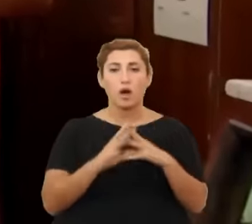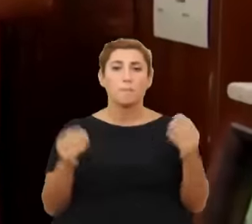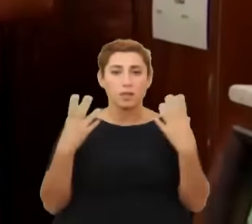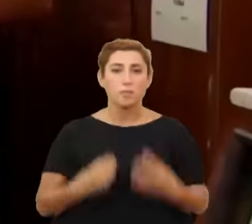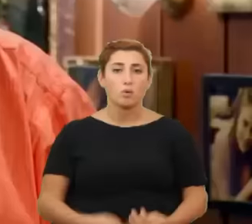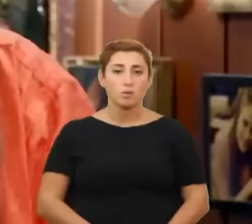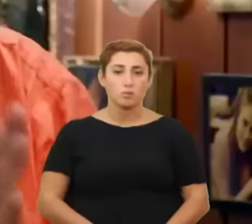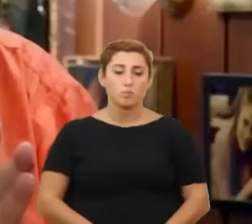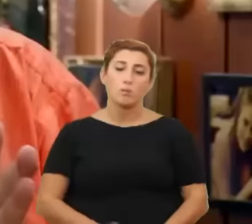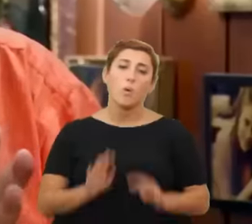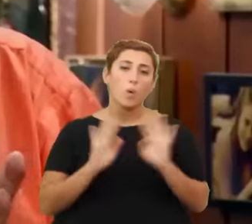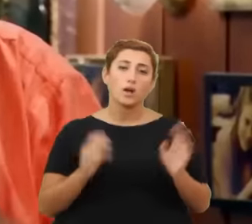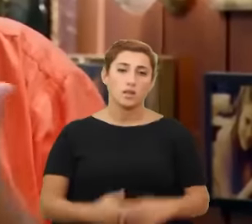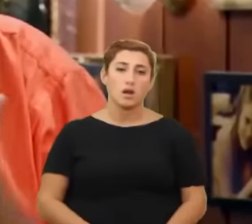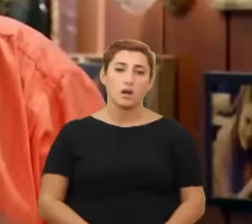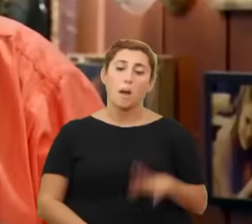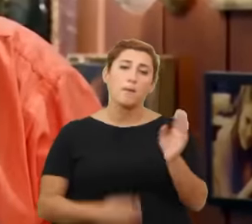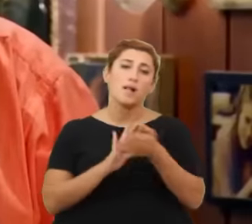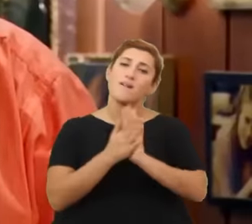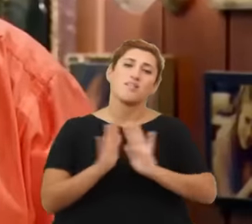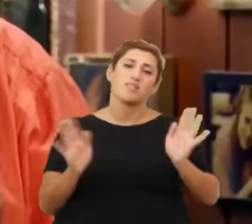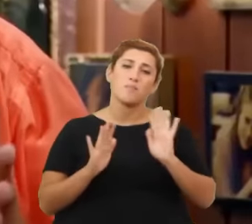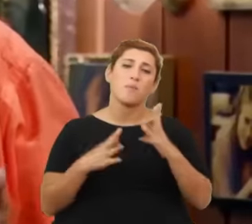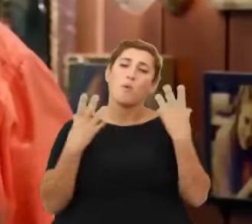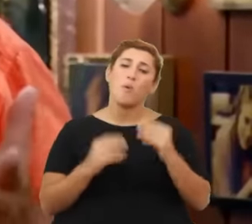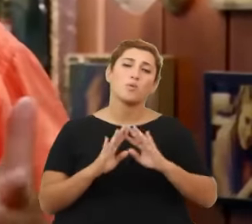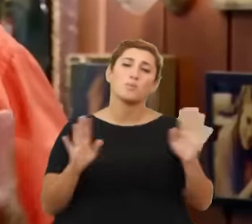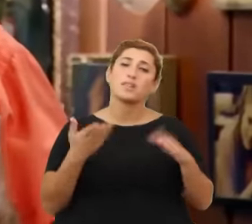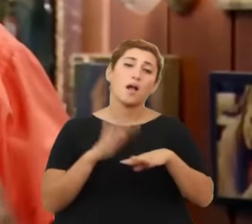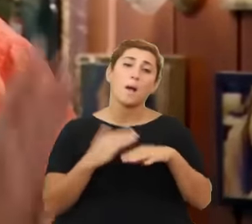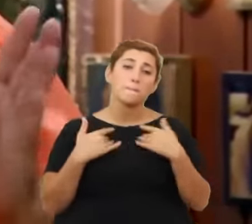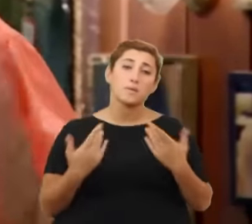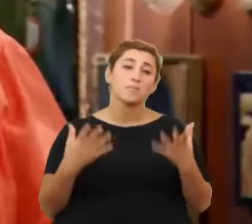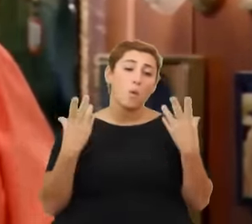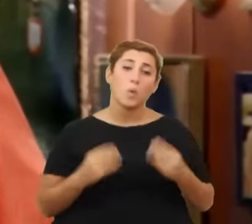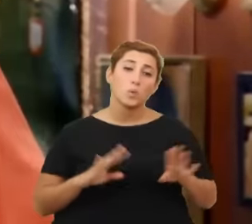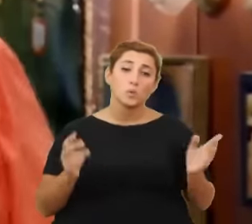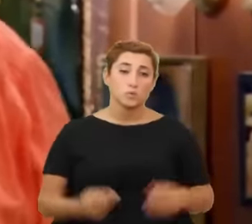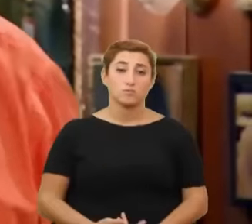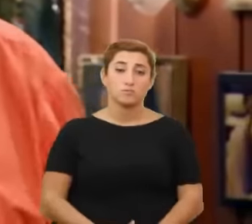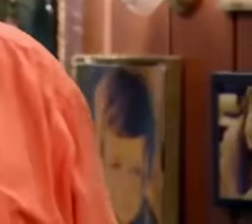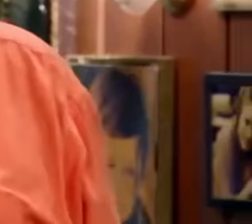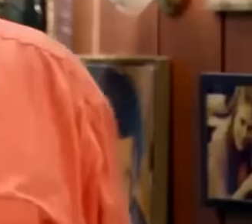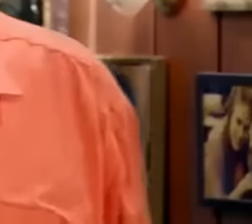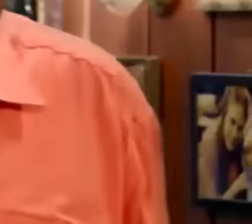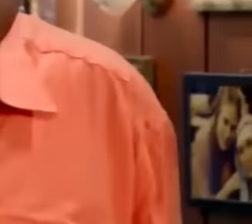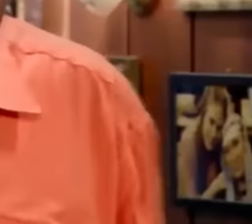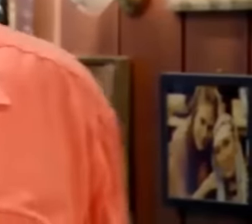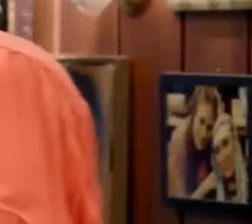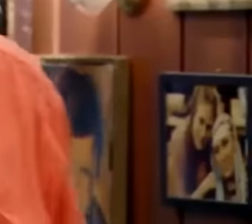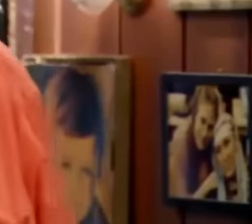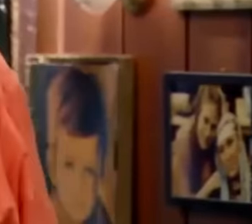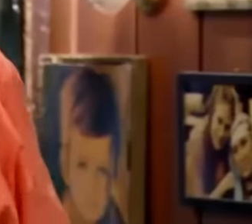kaybettim. O kadar. Ama tamam artık ya. Olan oldu artık. Niye bakayım? Olan oldu artık işte.